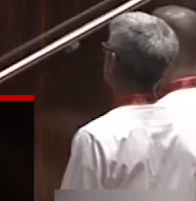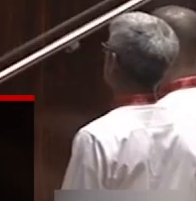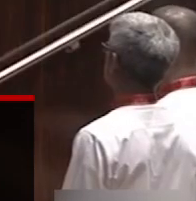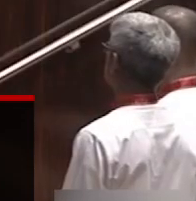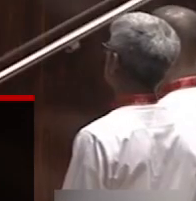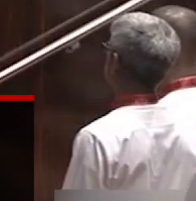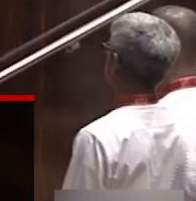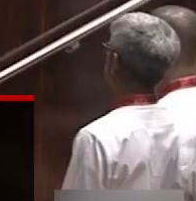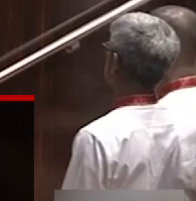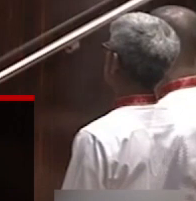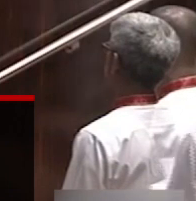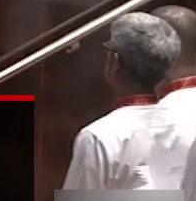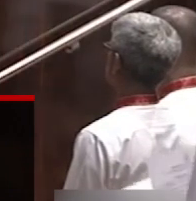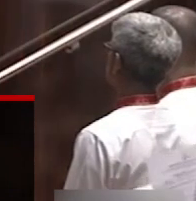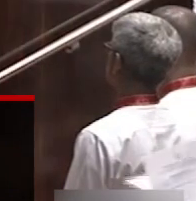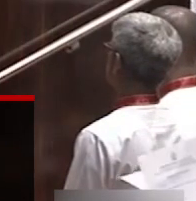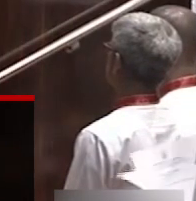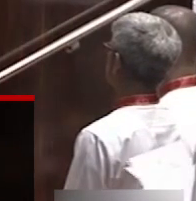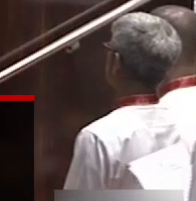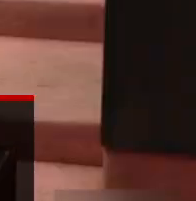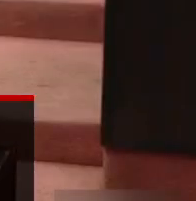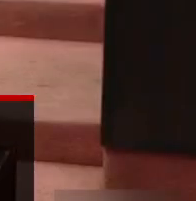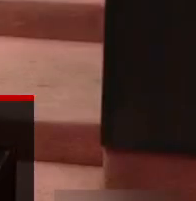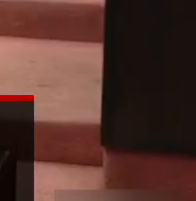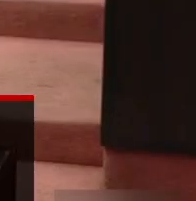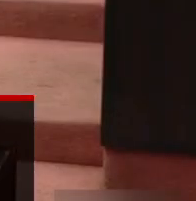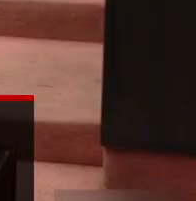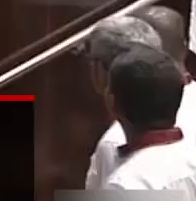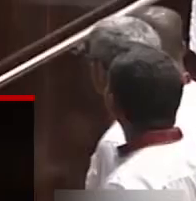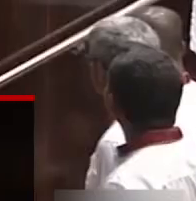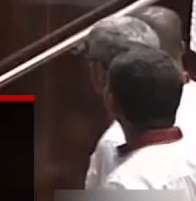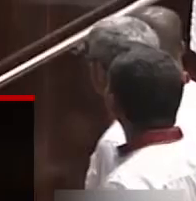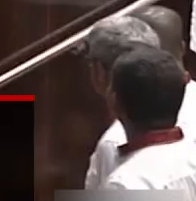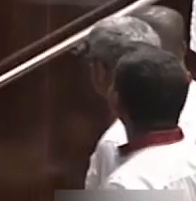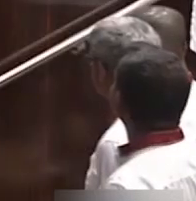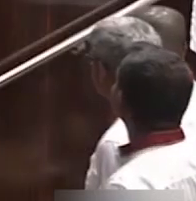ශ්‍රී ලංකා ප්‍රජාතන්ත්‍රික සමාජවාදී ජනතාවගේ ආණ්ඩුක්‍රම